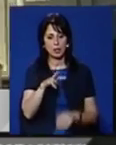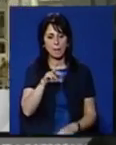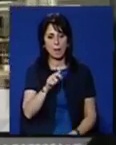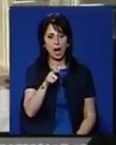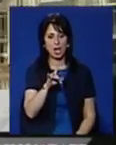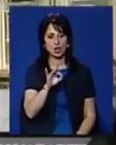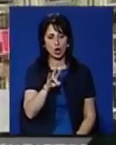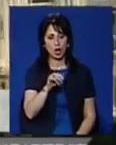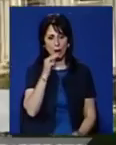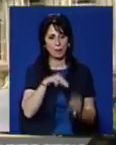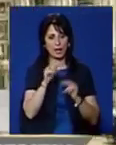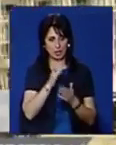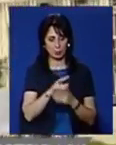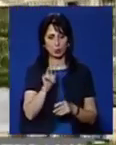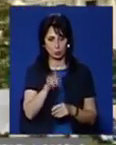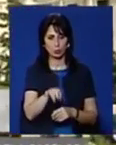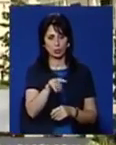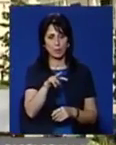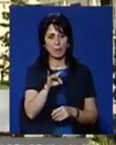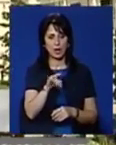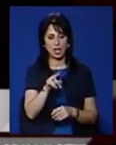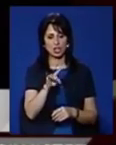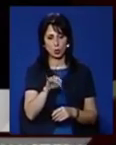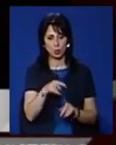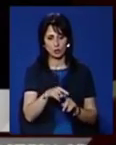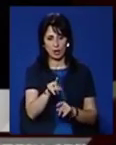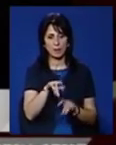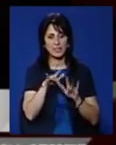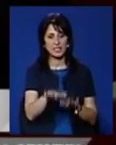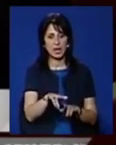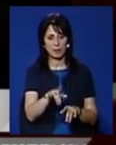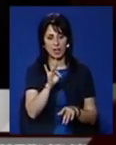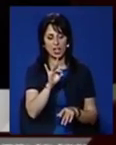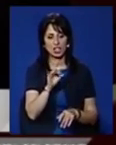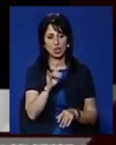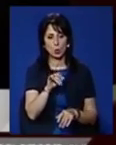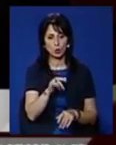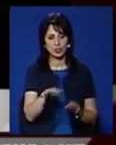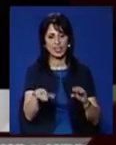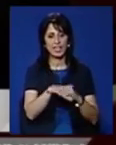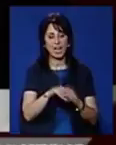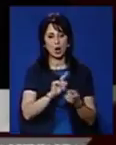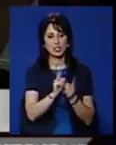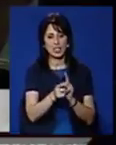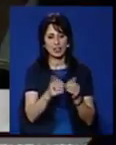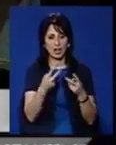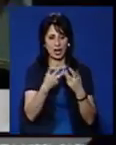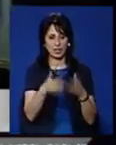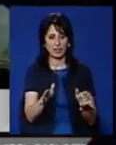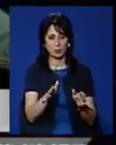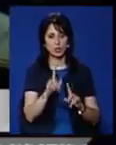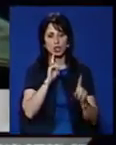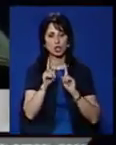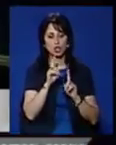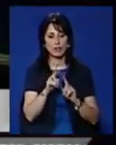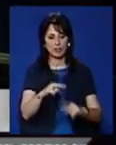საქმე, რომელზეც ბრალდებულები არიან გურამ და მაია რჩეულიშვილები. სწორედ ამ საქმის ფარგლებში გურამ რჩეულიშვილი გირაოს სანაცვლოდ არის გათავისუფლებული.